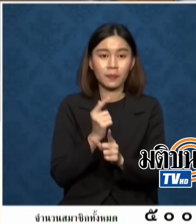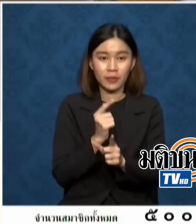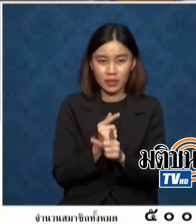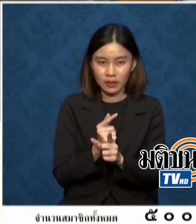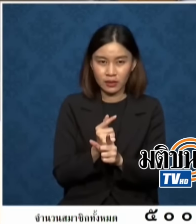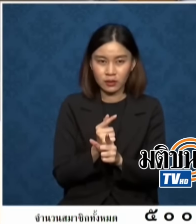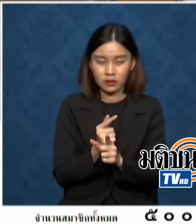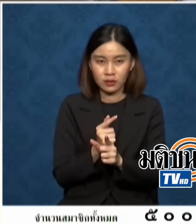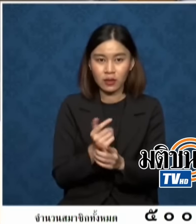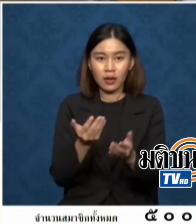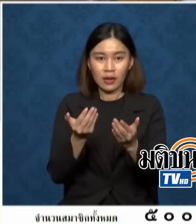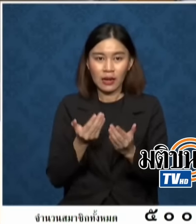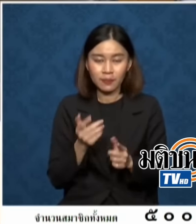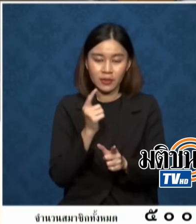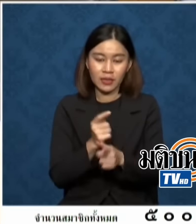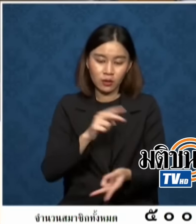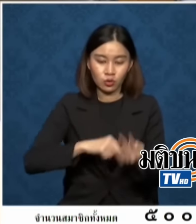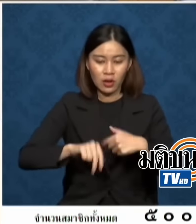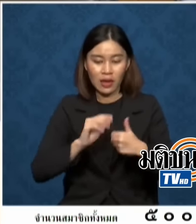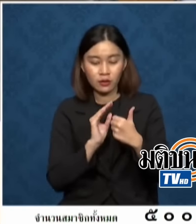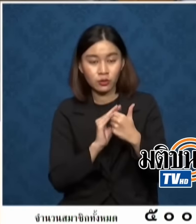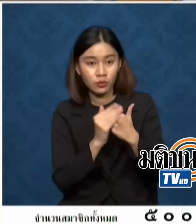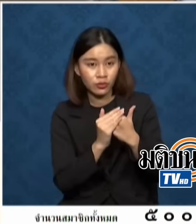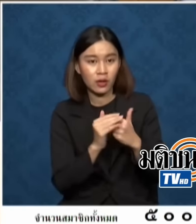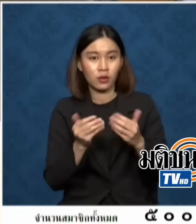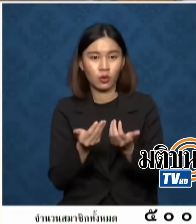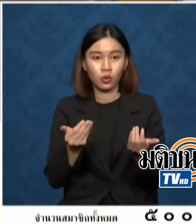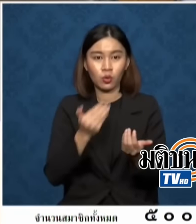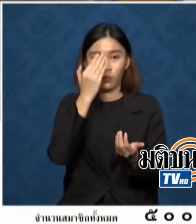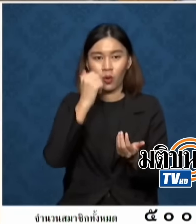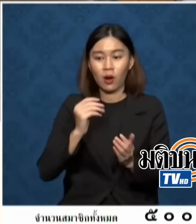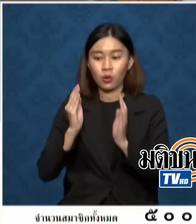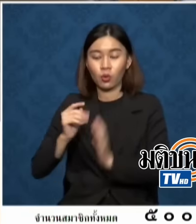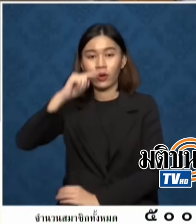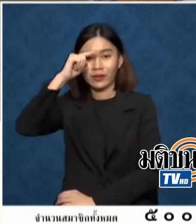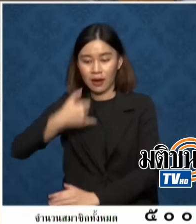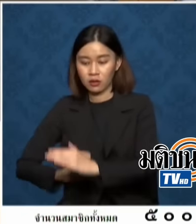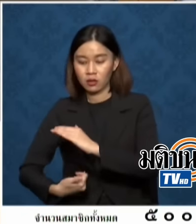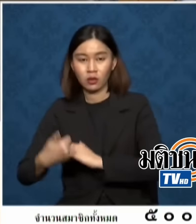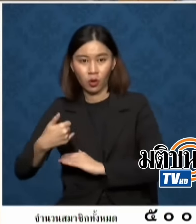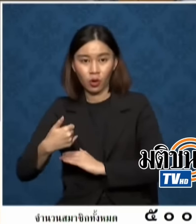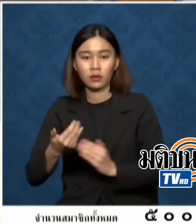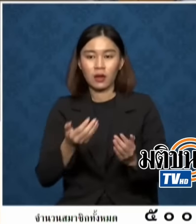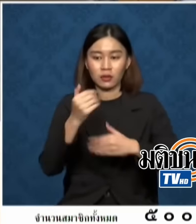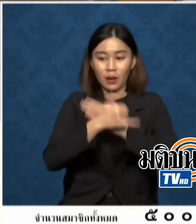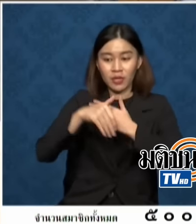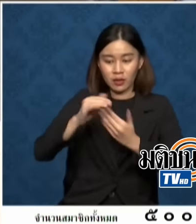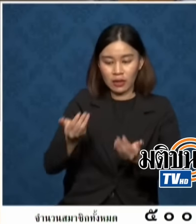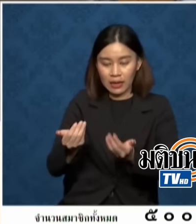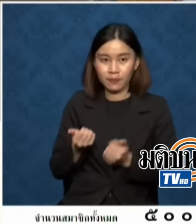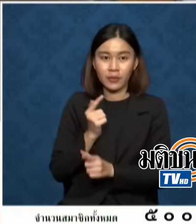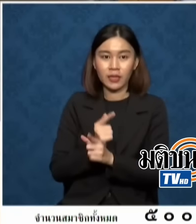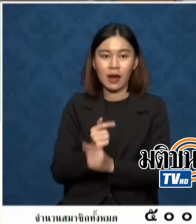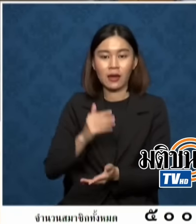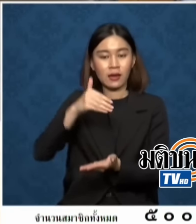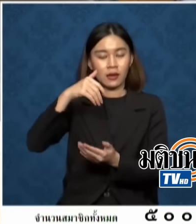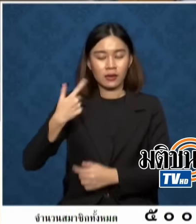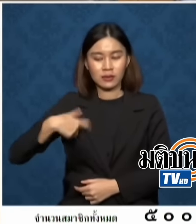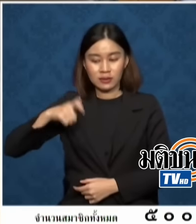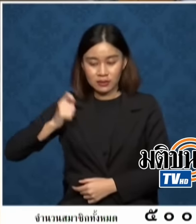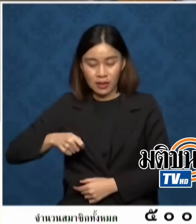ได้รับดูแลบุตรบุญธรรมซึ่งเกิดจากคนไทยนะคะศาลเยาวชนและครอบครัวกลางมี